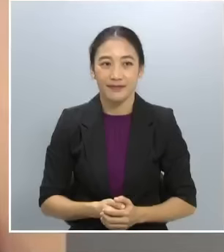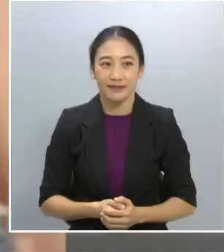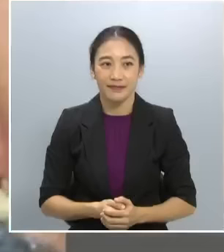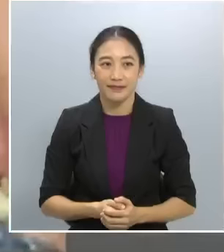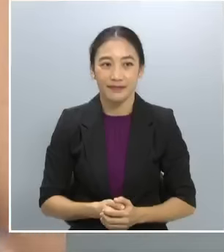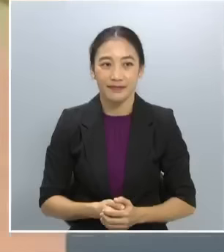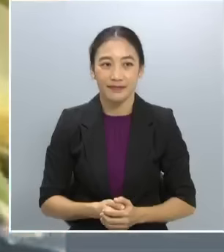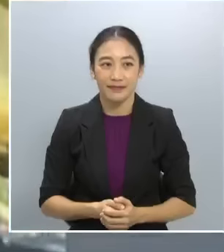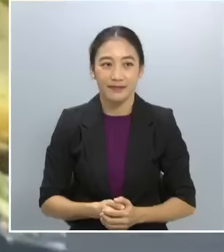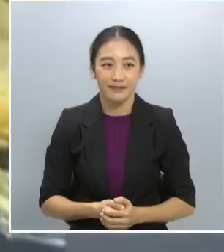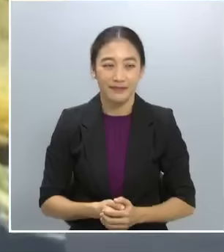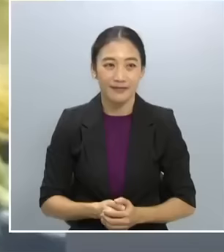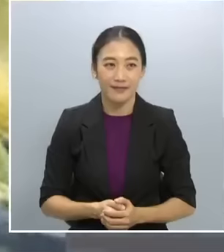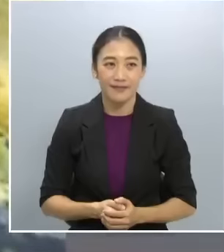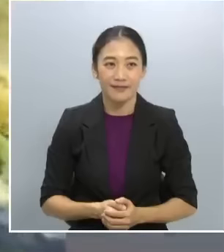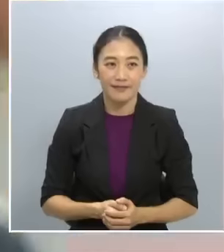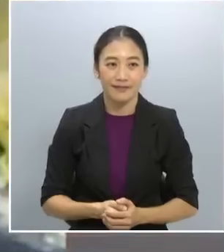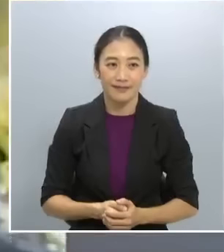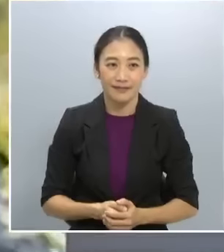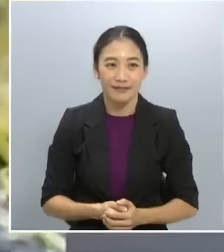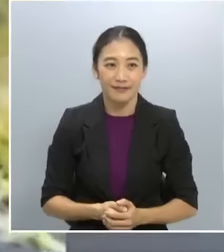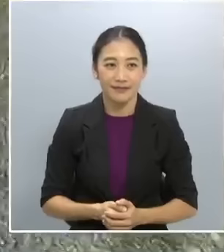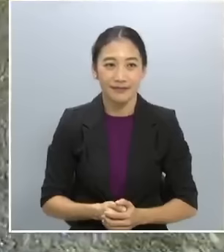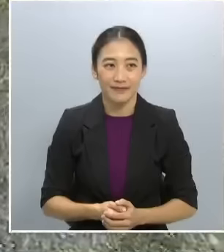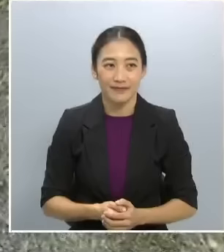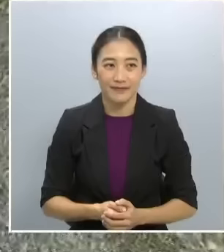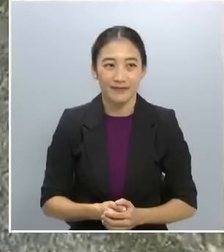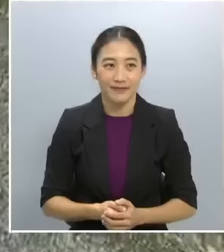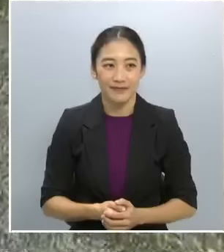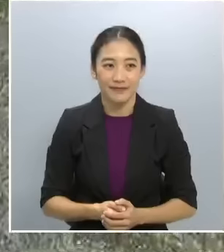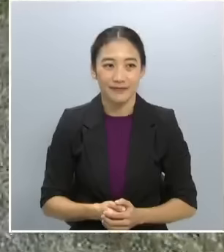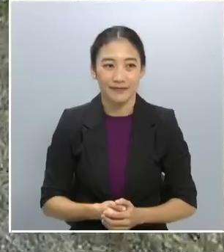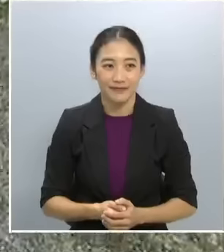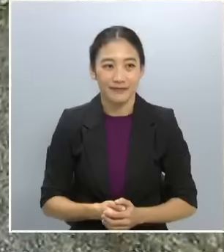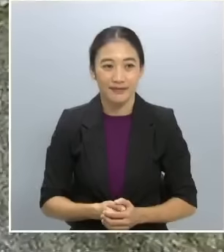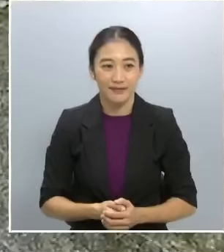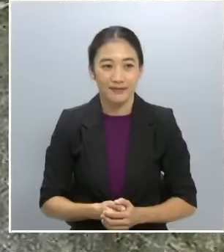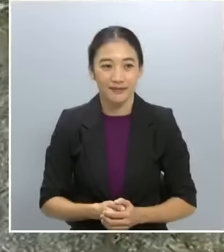จะเข้าไปเหรอจะเข้าไปเหรอ มาหน้าอั